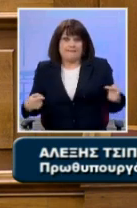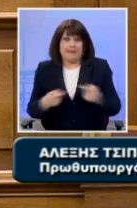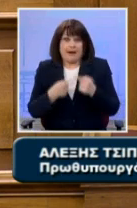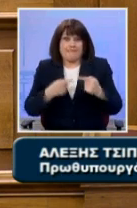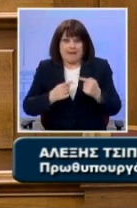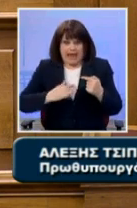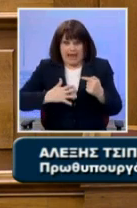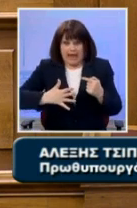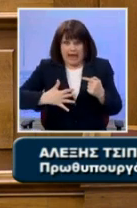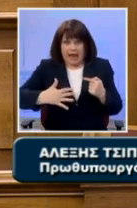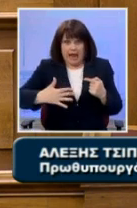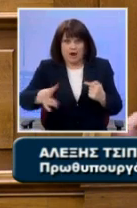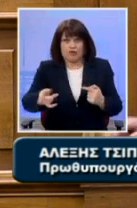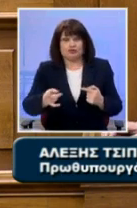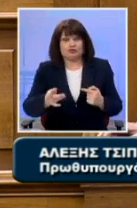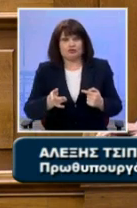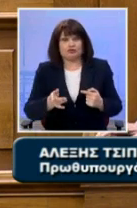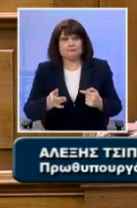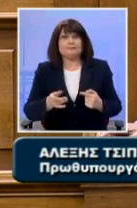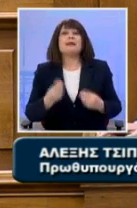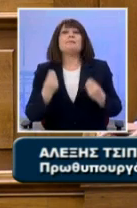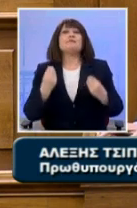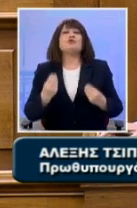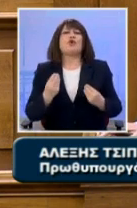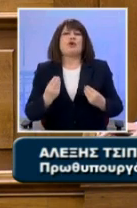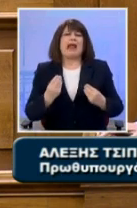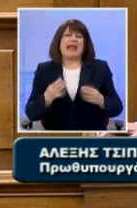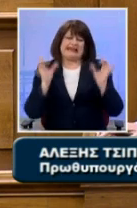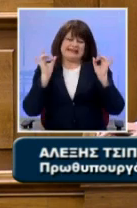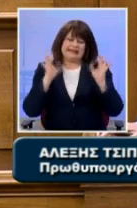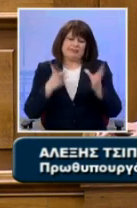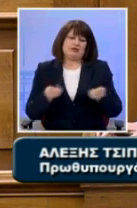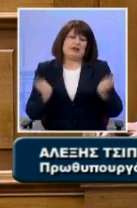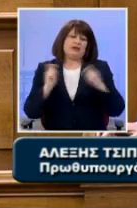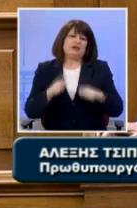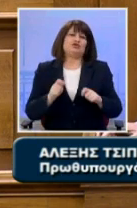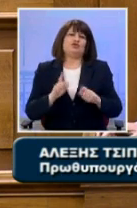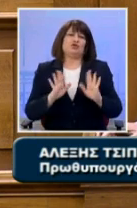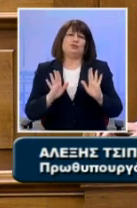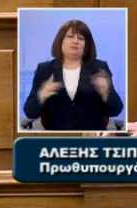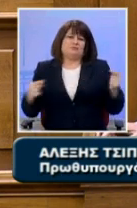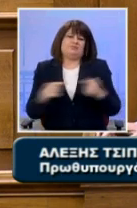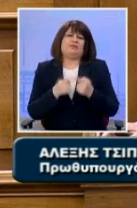ως το τέλος, καλύτερα να μην την ανοίξεις καθόλου.